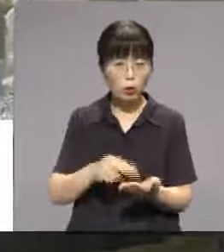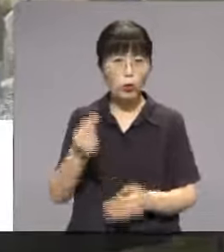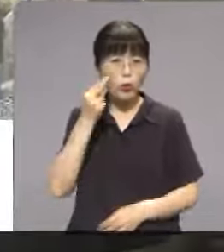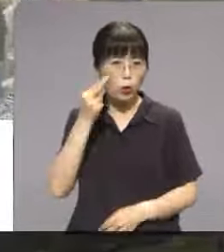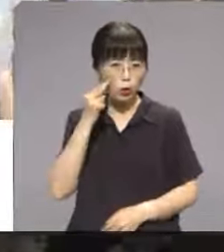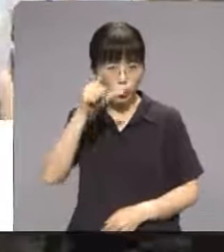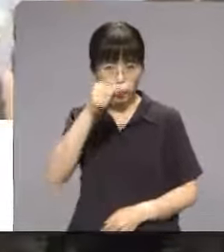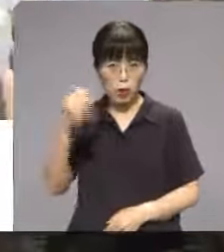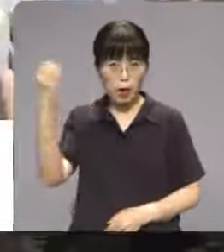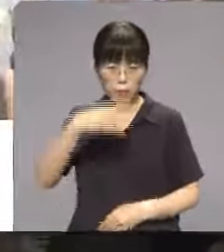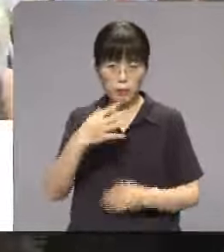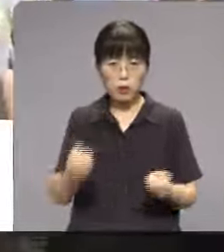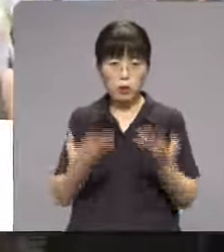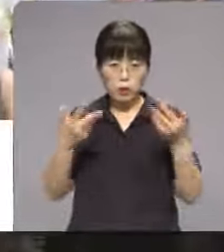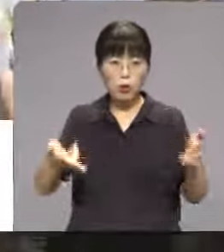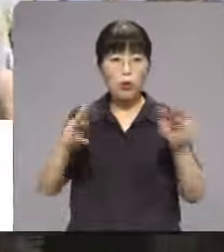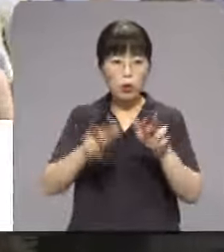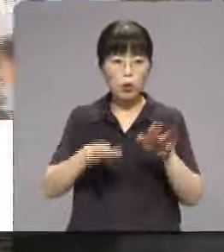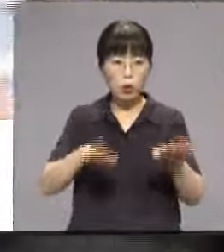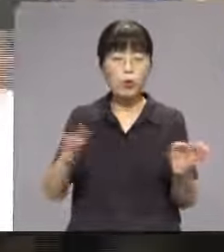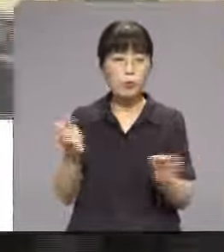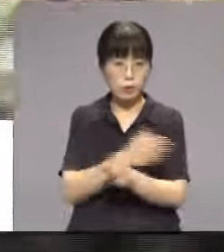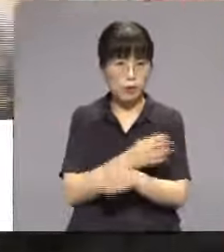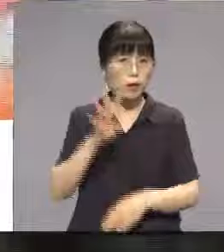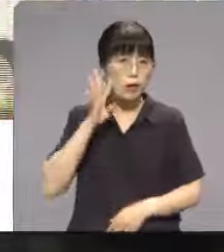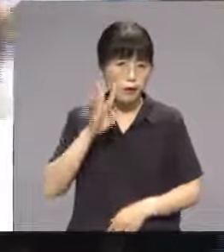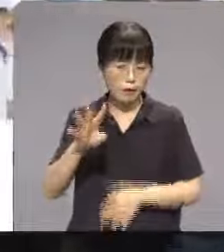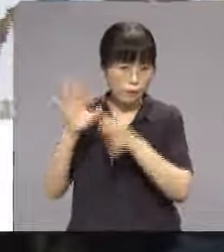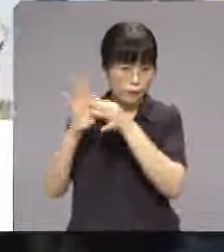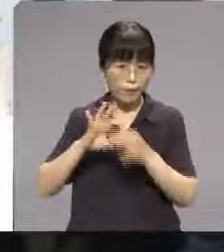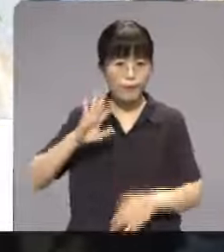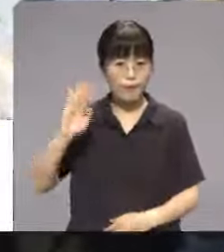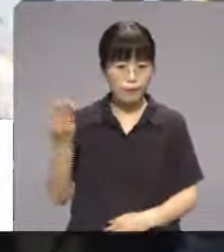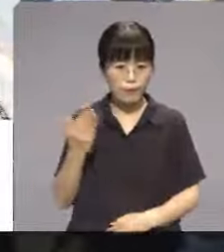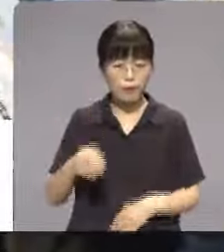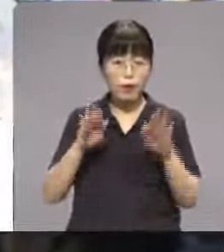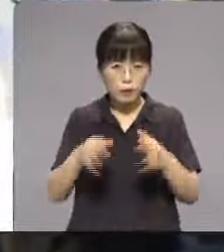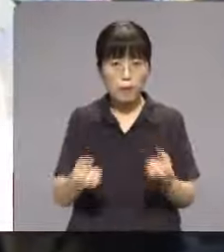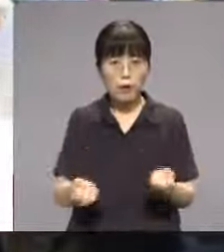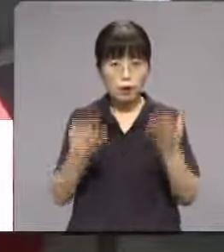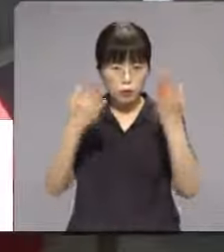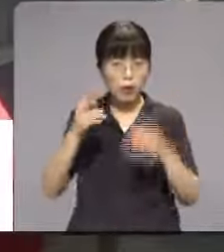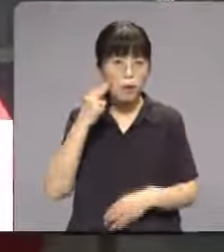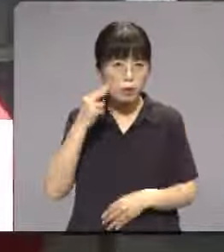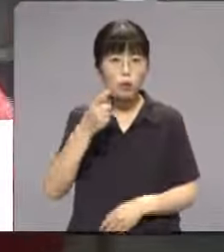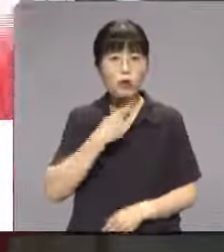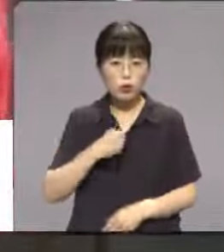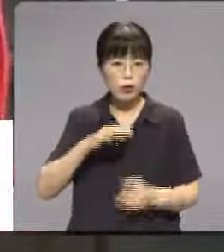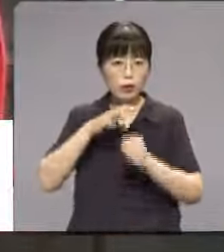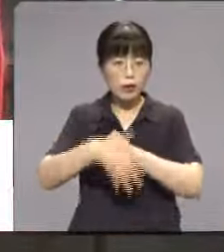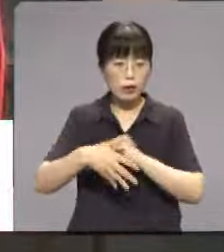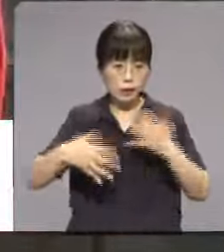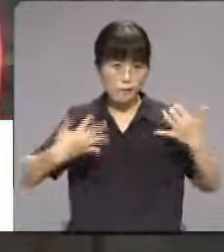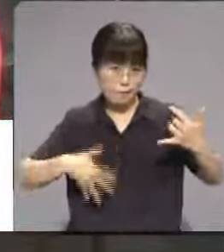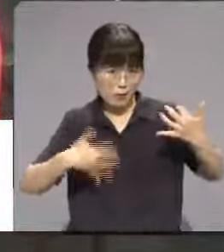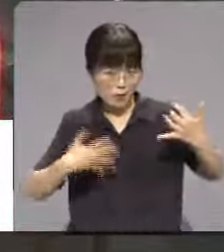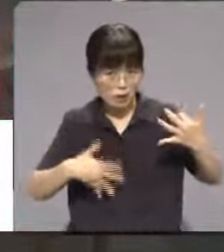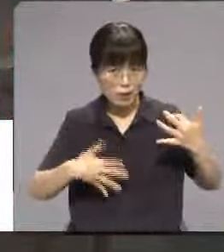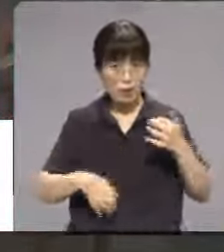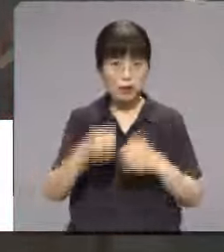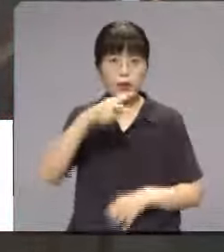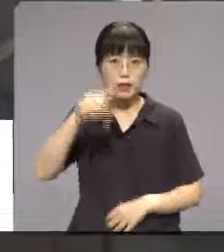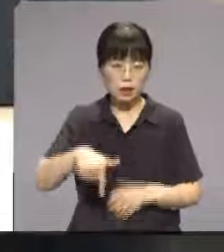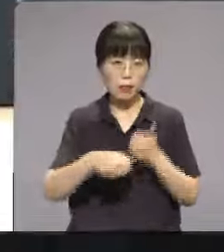송도 달빛 축제 공원에서 오늘부터 사흘간 이어집니다. 이번 축제에는 미국 출신 세계적인 기타리스트 잭